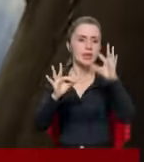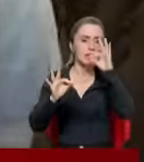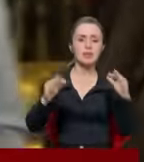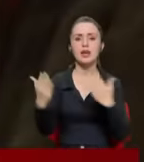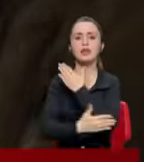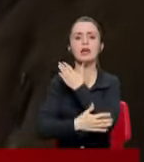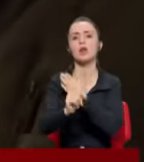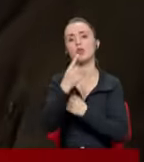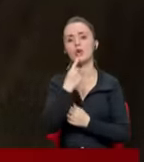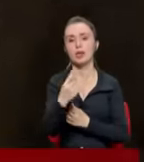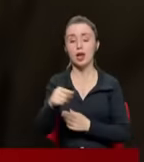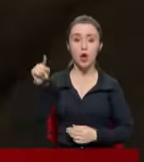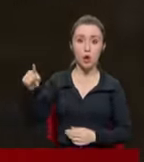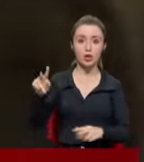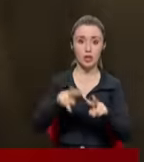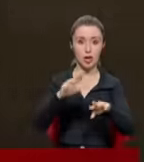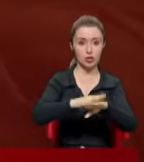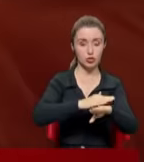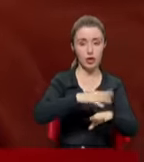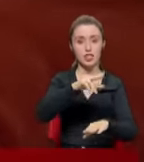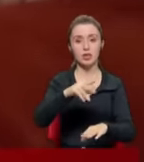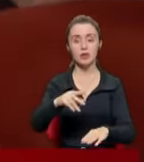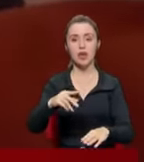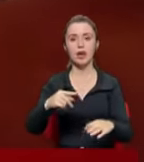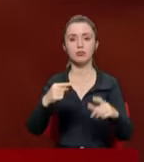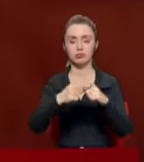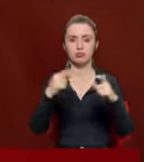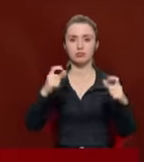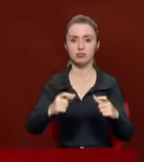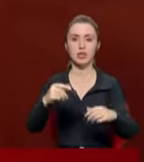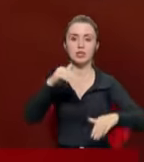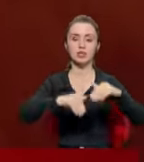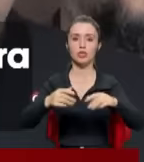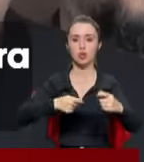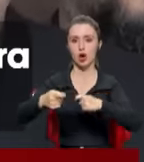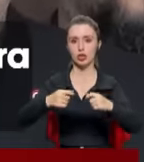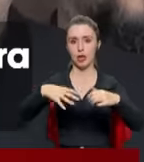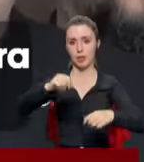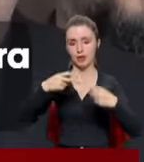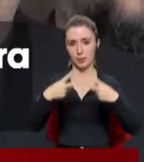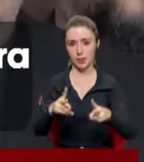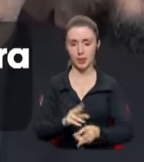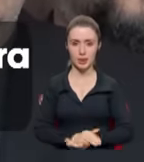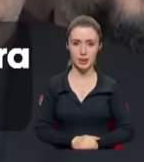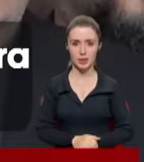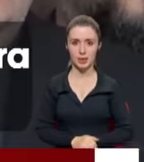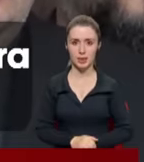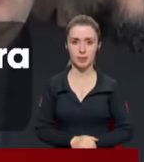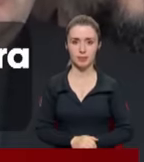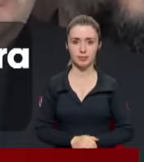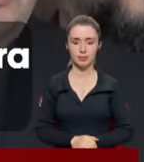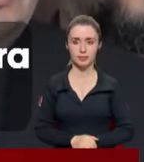yardım yapmıyor dedi o da Mansur Yavaş gibi euta seçim koordinasyon merkezine açtı 18 yaş ve